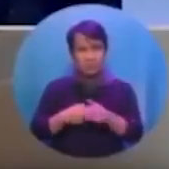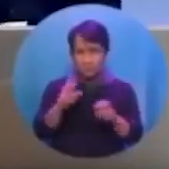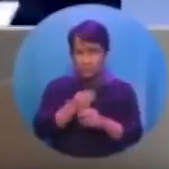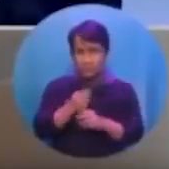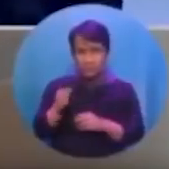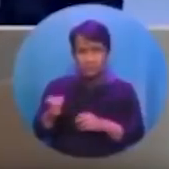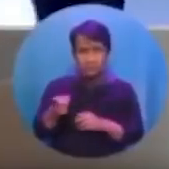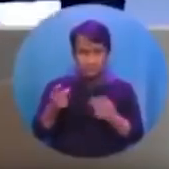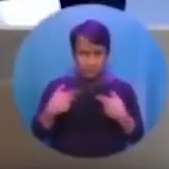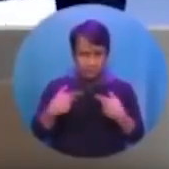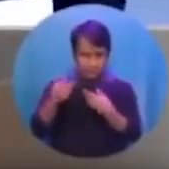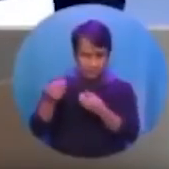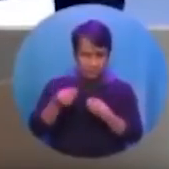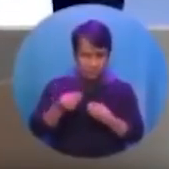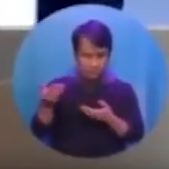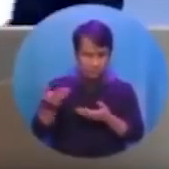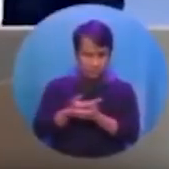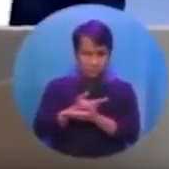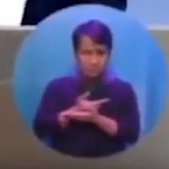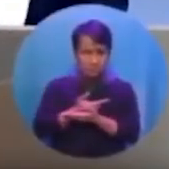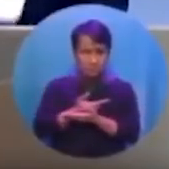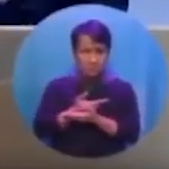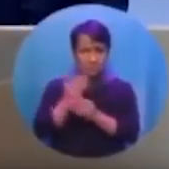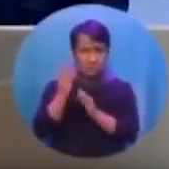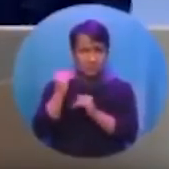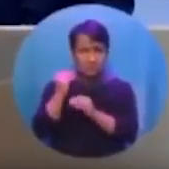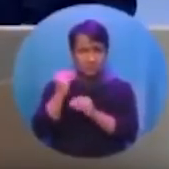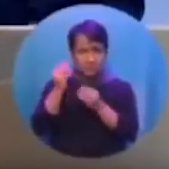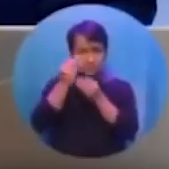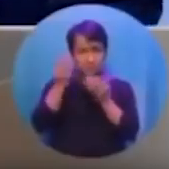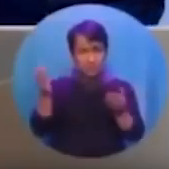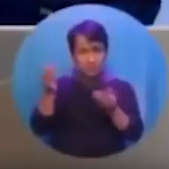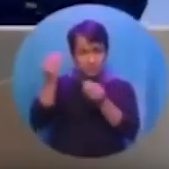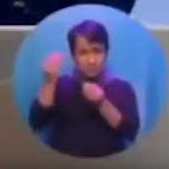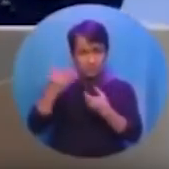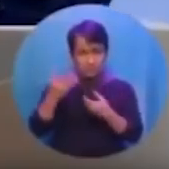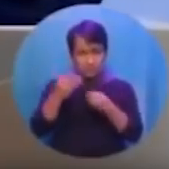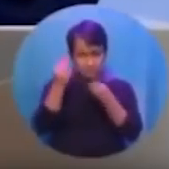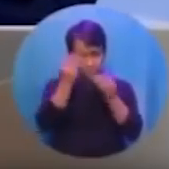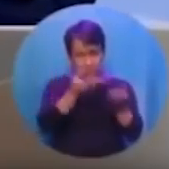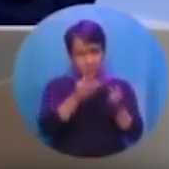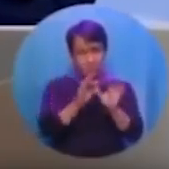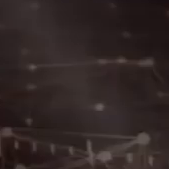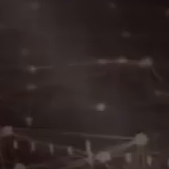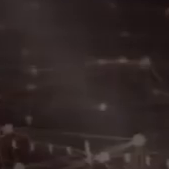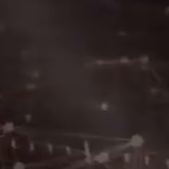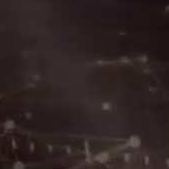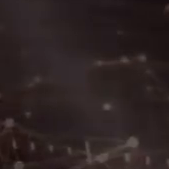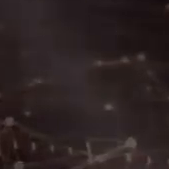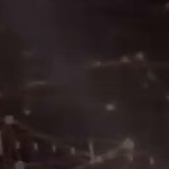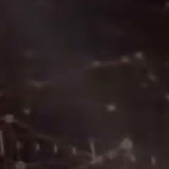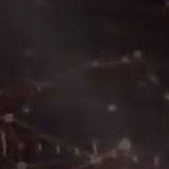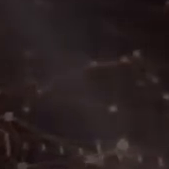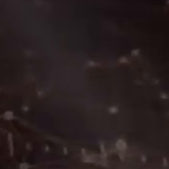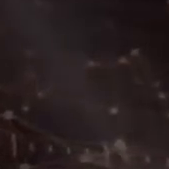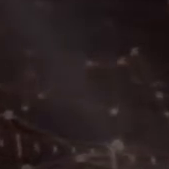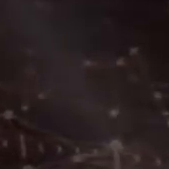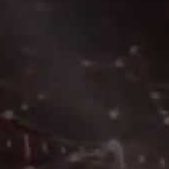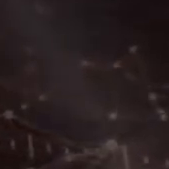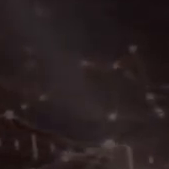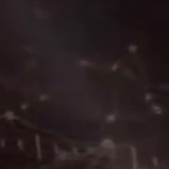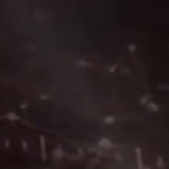then, kapag meron pong bagos, sana po, agad-agad, ma-informan niyo po yung kamag-anak, lalo na po itong sinanay na nag-aalala po